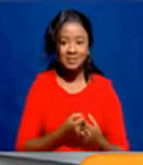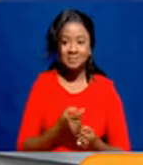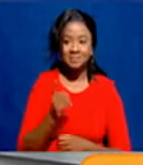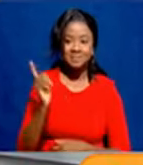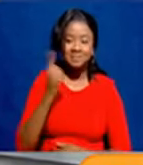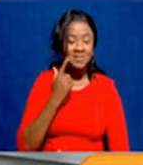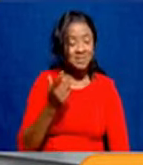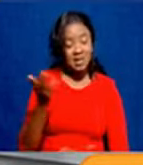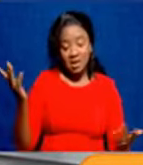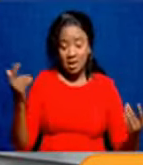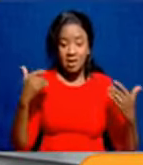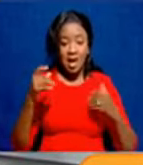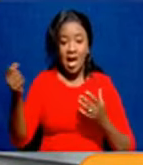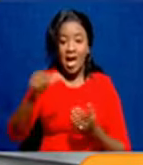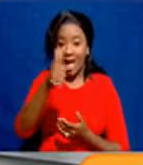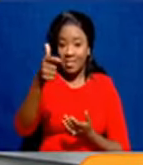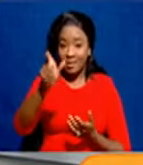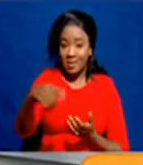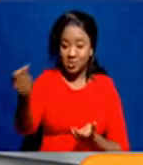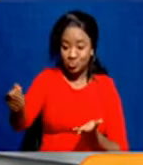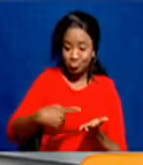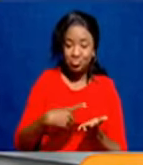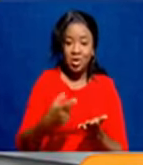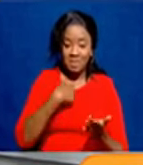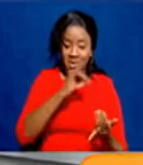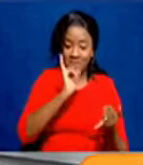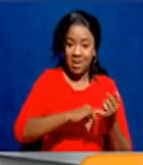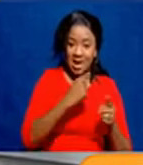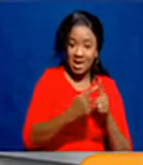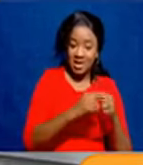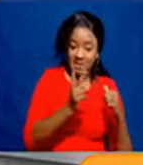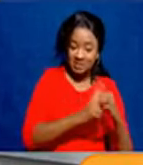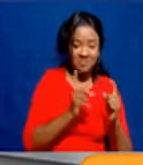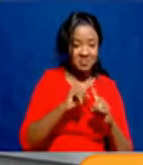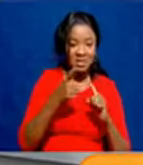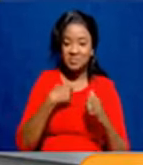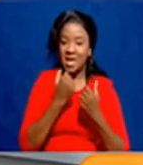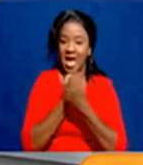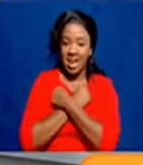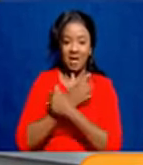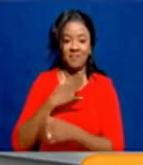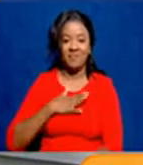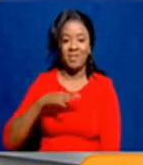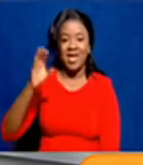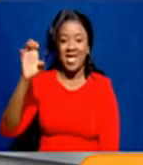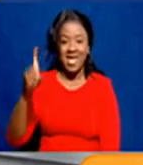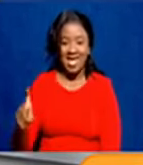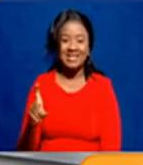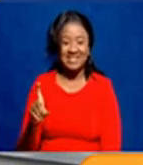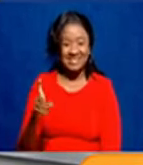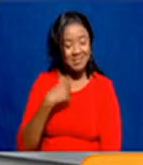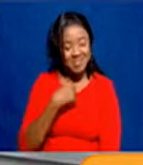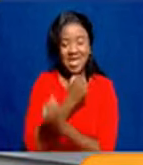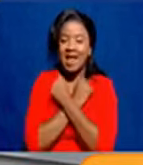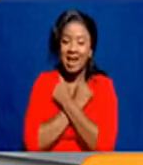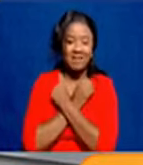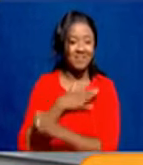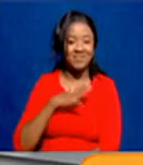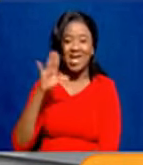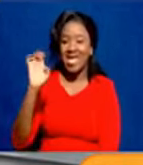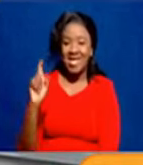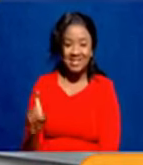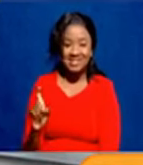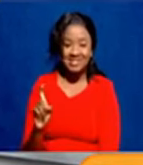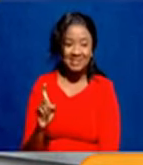ex na niko married for 7 years. Nifanyeje sasa? Sasa sema nampenda nafanyeje?